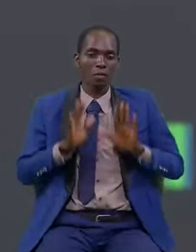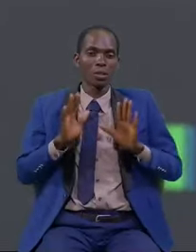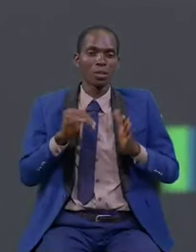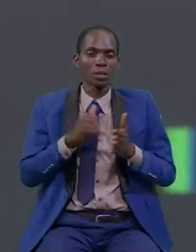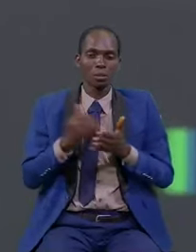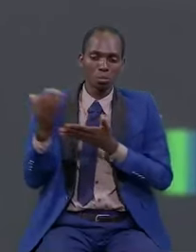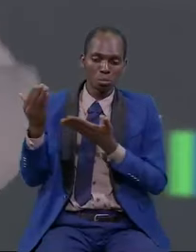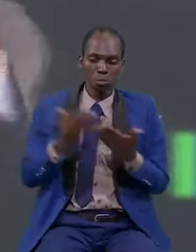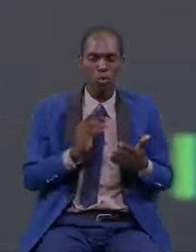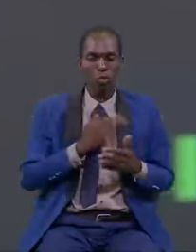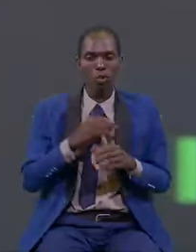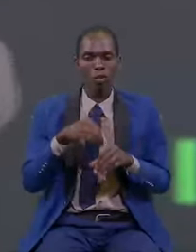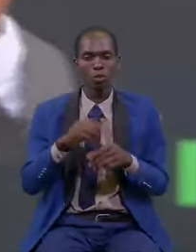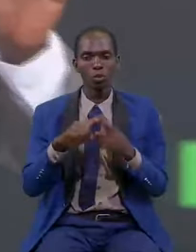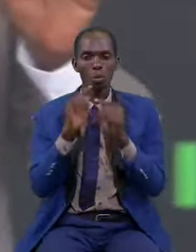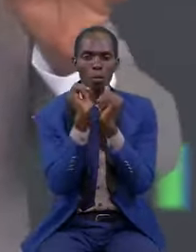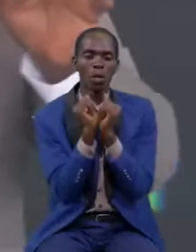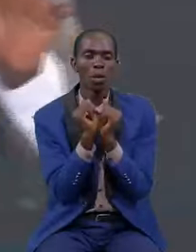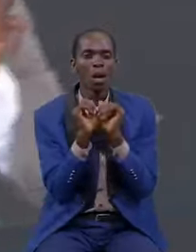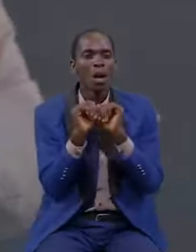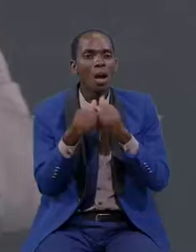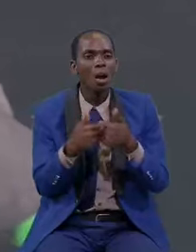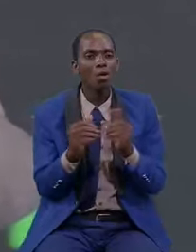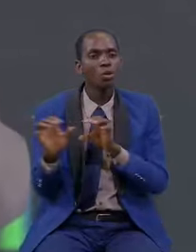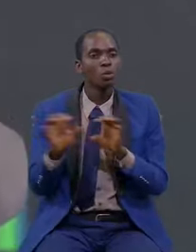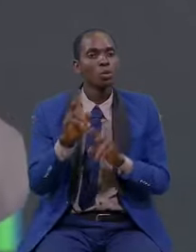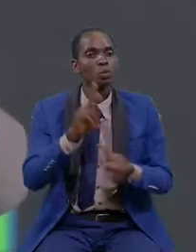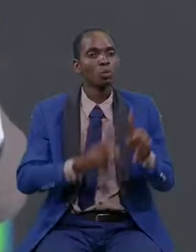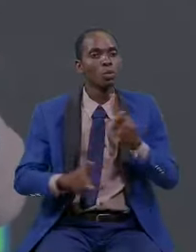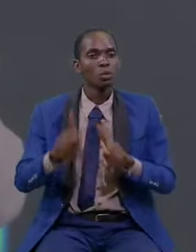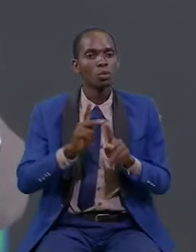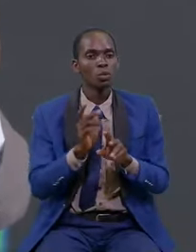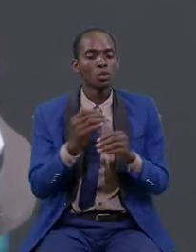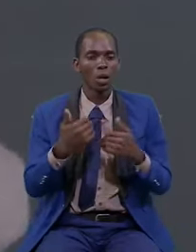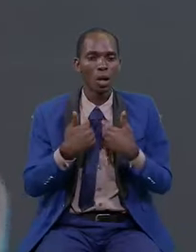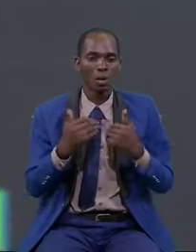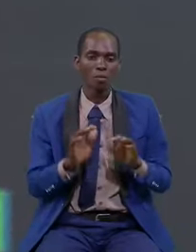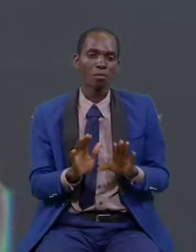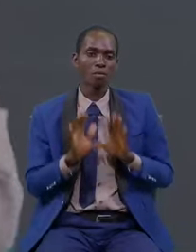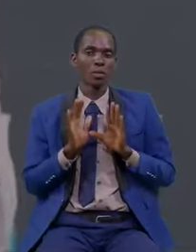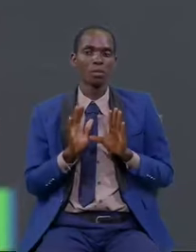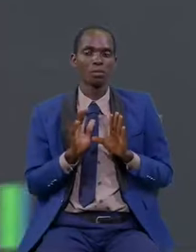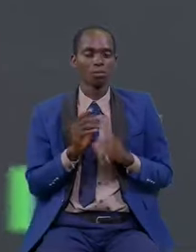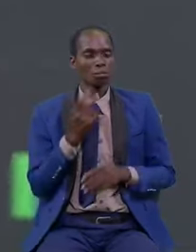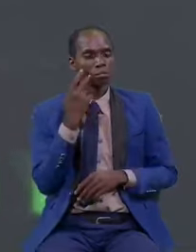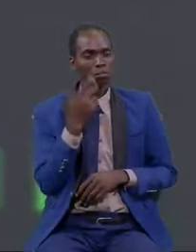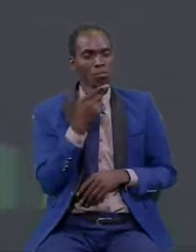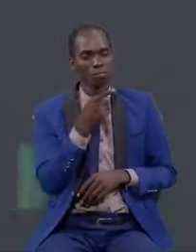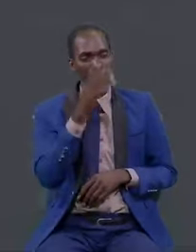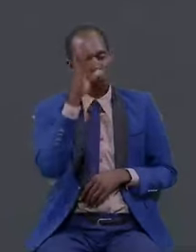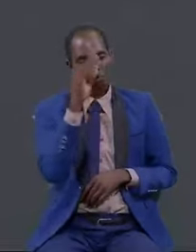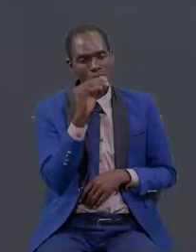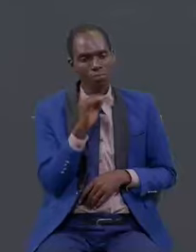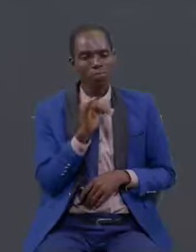servi. Comment les gens ont la peur? Ils voient cet homme et l'homme-là ne rit pas avec